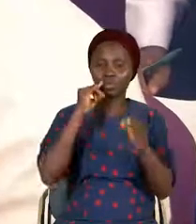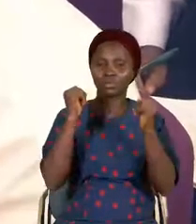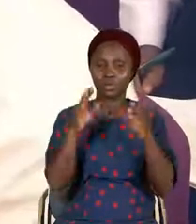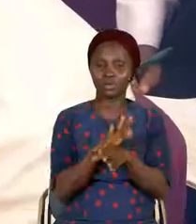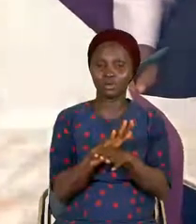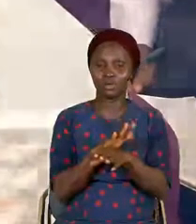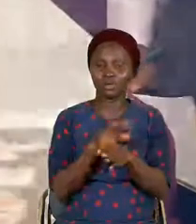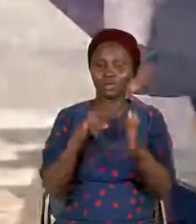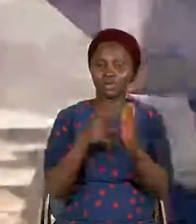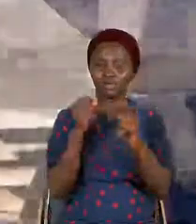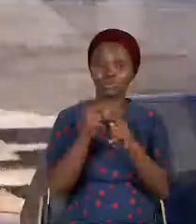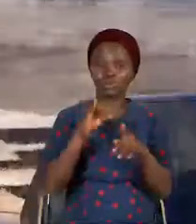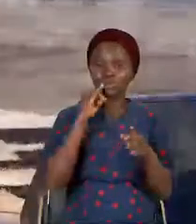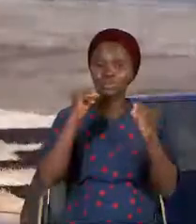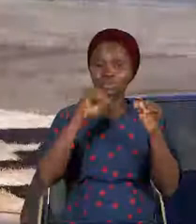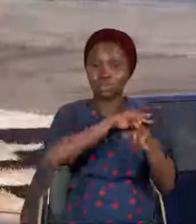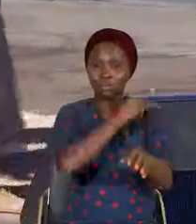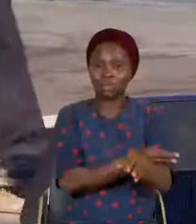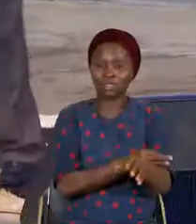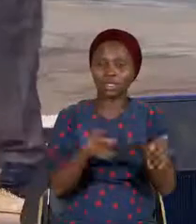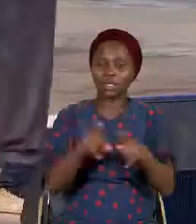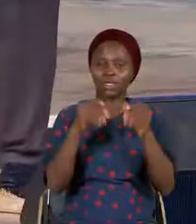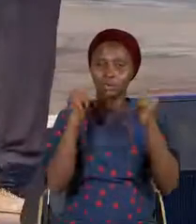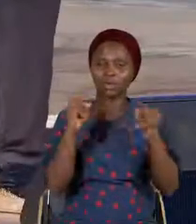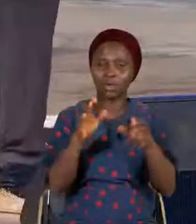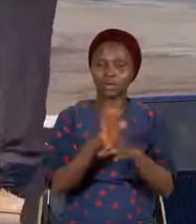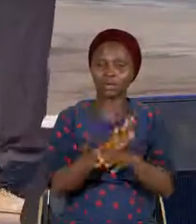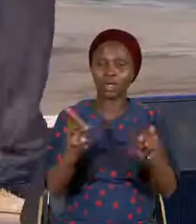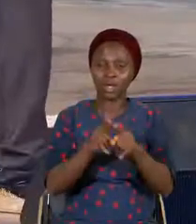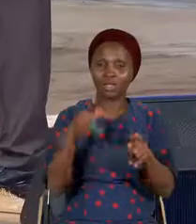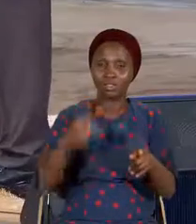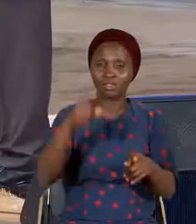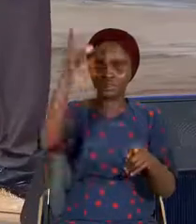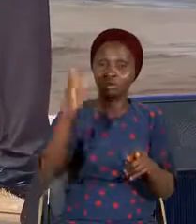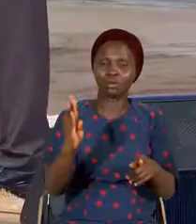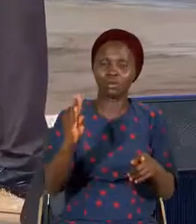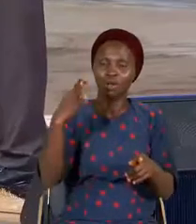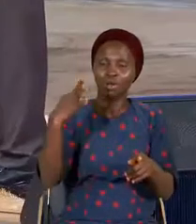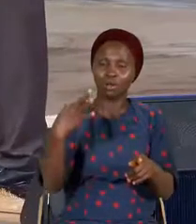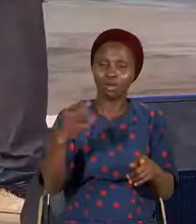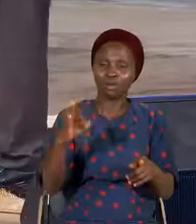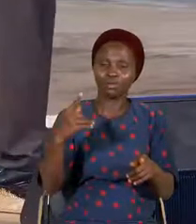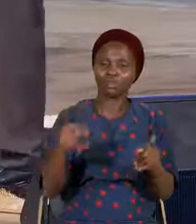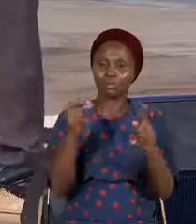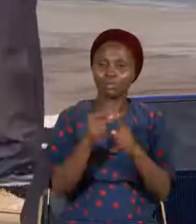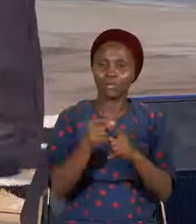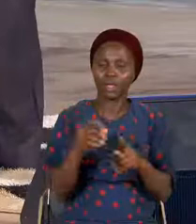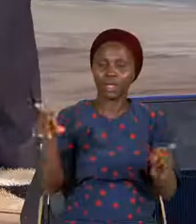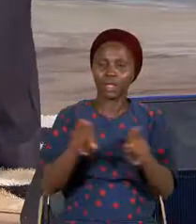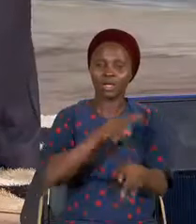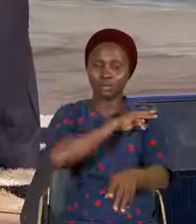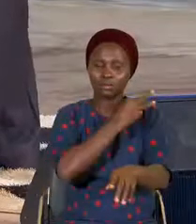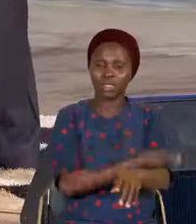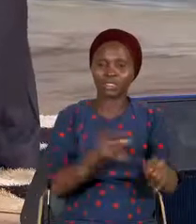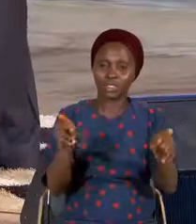puissante. Cette parole est puissante, puissant comme Dieu. Cette parole est puissante comme